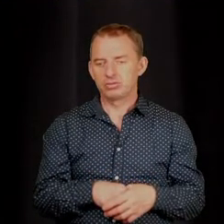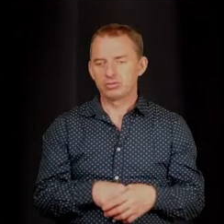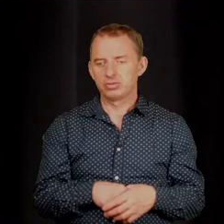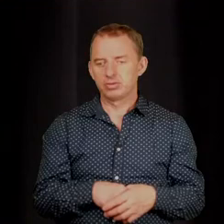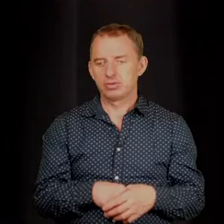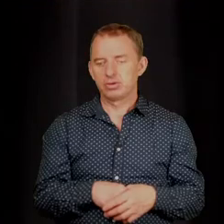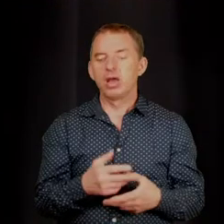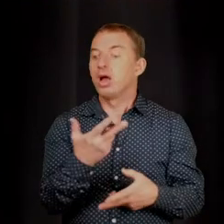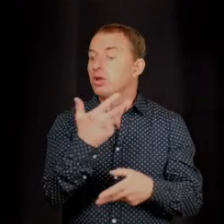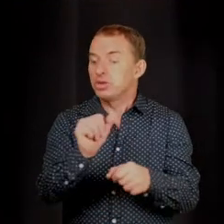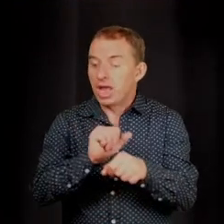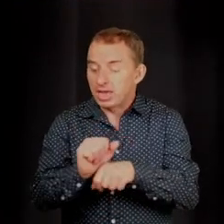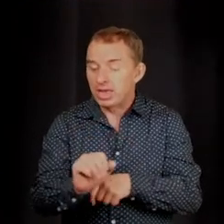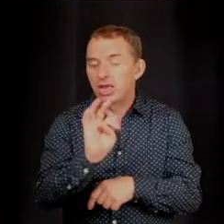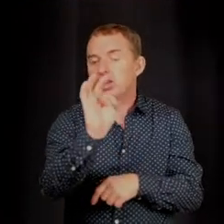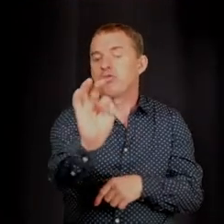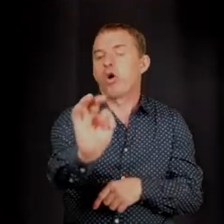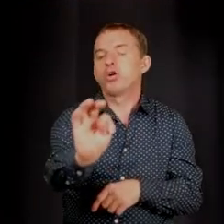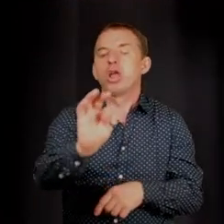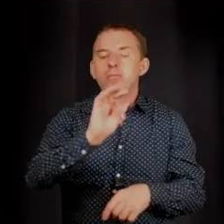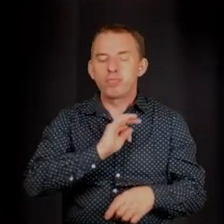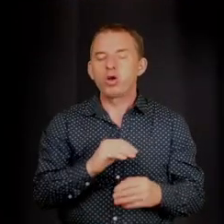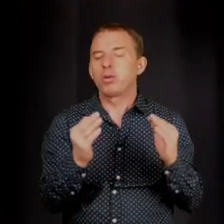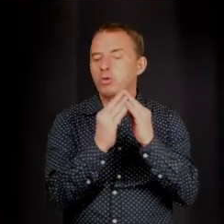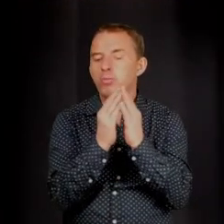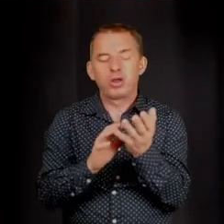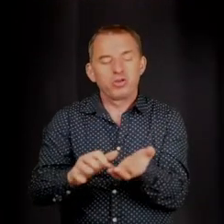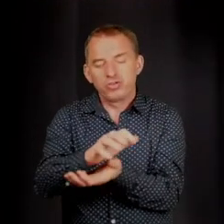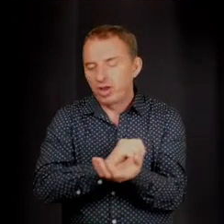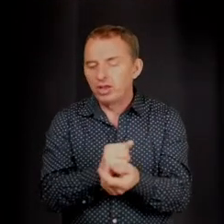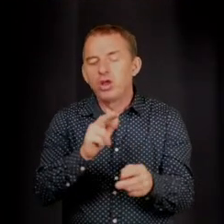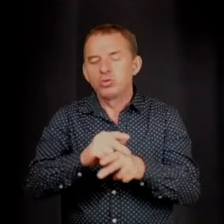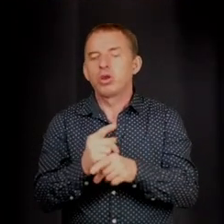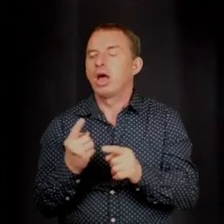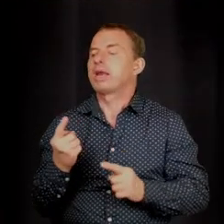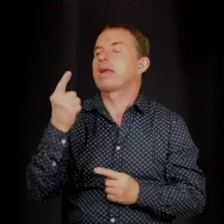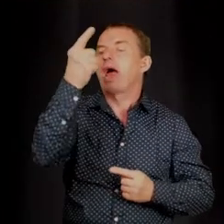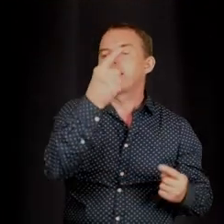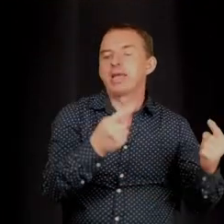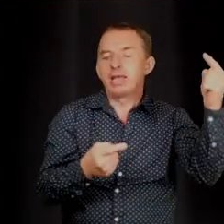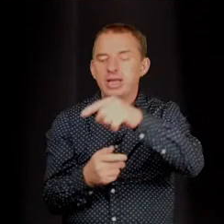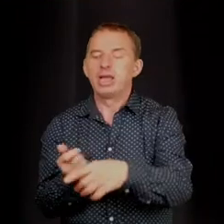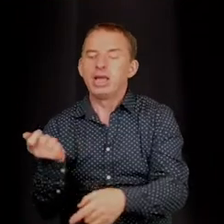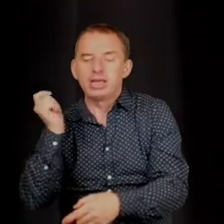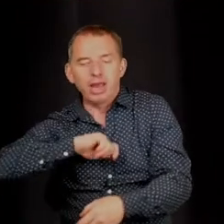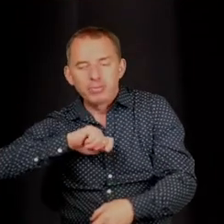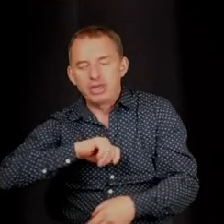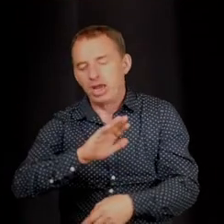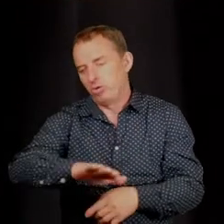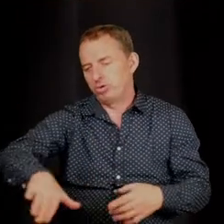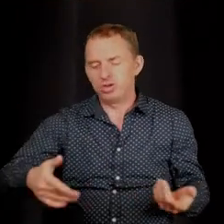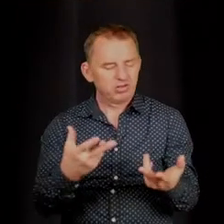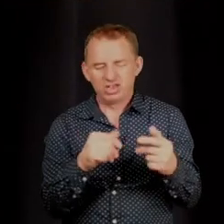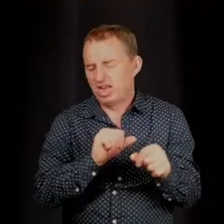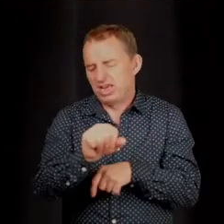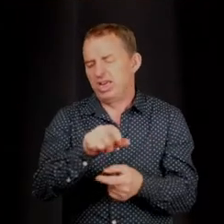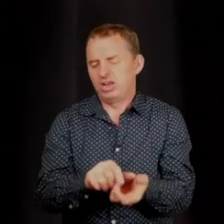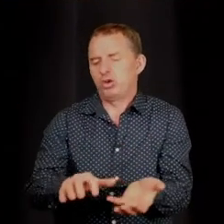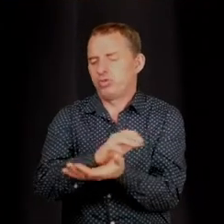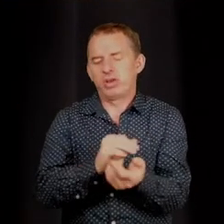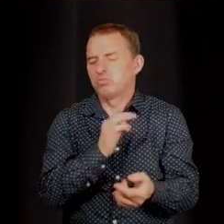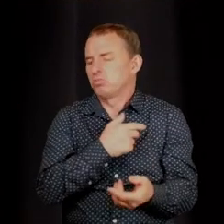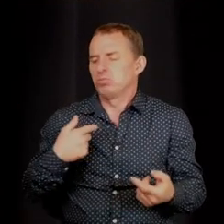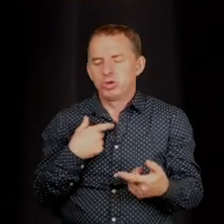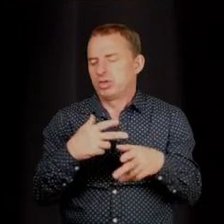children. Nie jest naszym domem. Nie jest domem świat, w którym rakiety zabijają dzieci. It is not our home when thousands